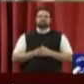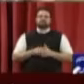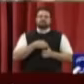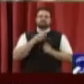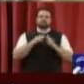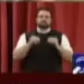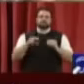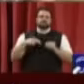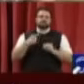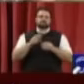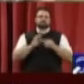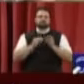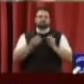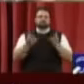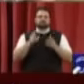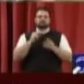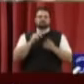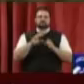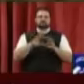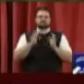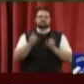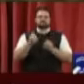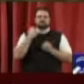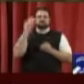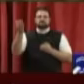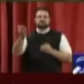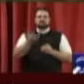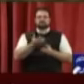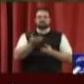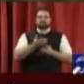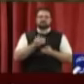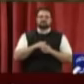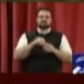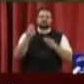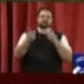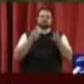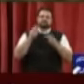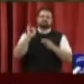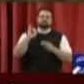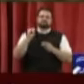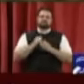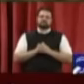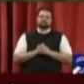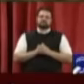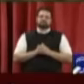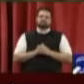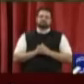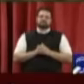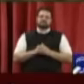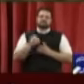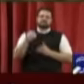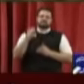Este un proverb care se referă în general când ne vin în vizită rudie și tot felul de omuleți. Omul mai bine, dar mai și pleacă.